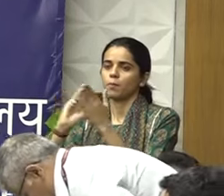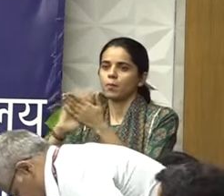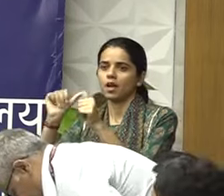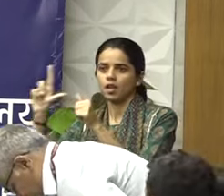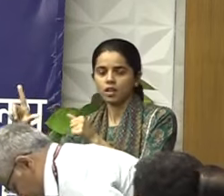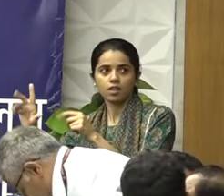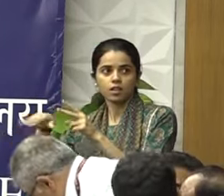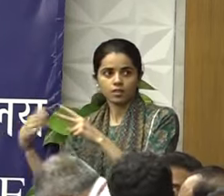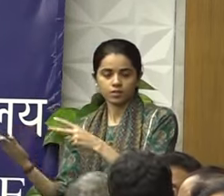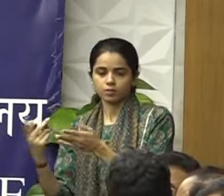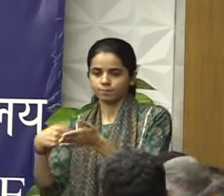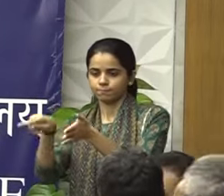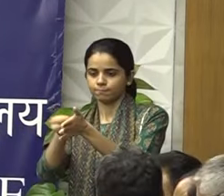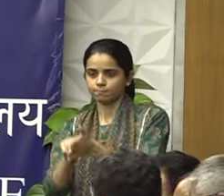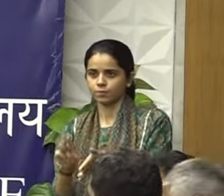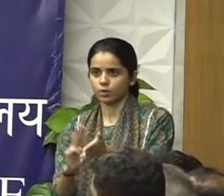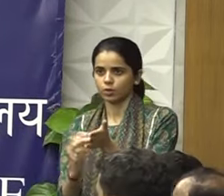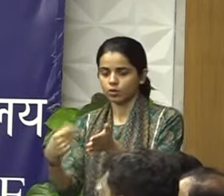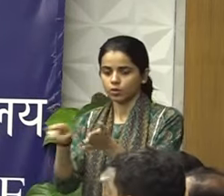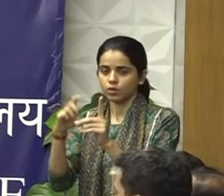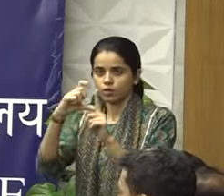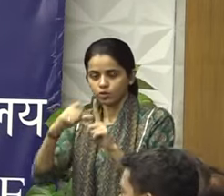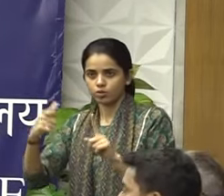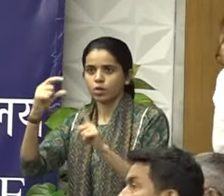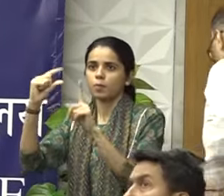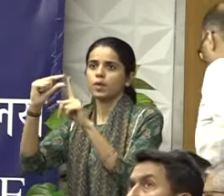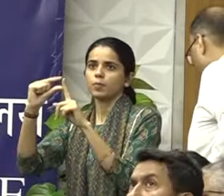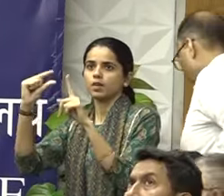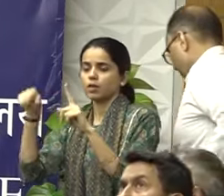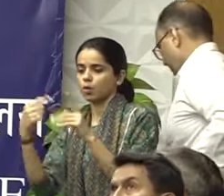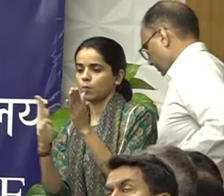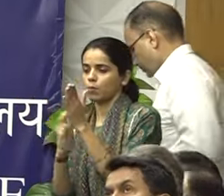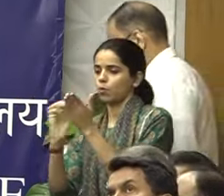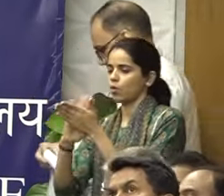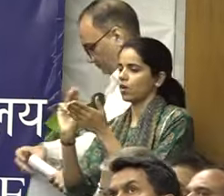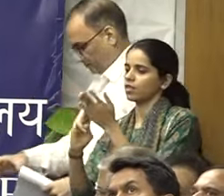पर हस्ताक्षर करने हेतु उनके प्रतिनिधि डायरेक्टर श्री पीपी मोहंती सर को।